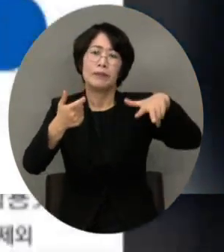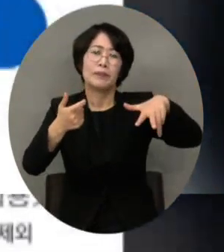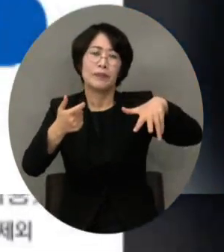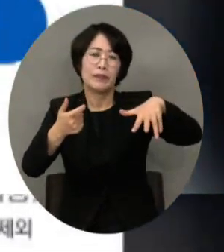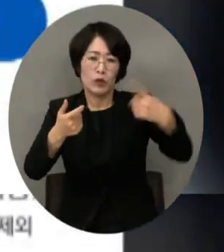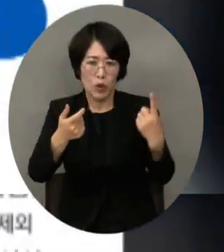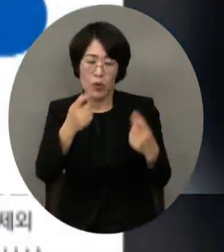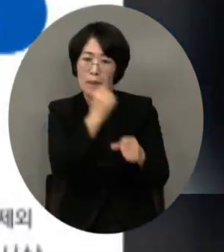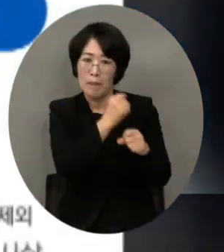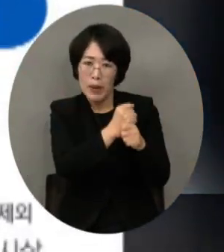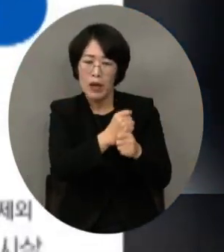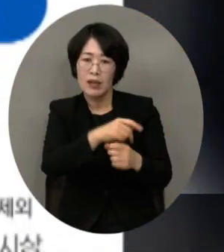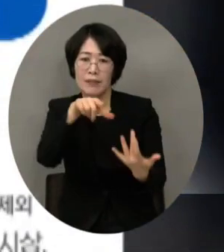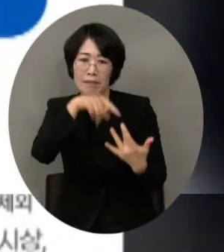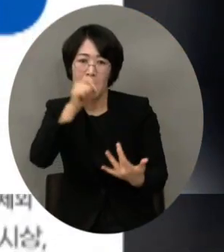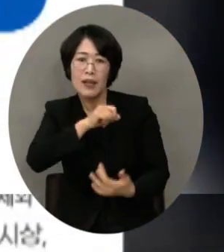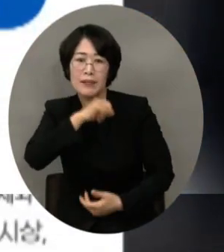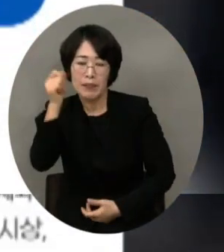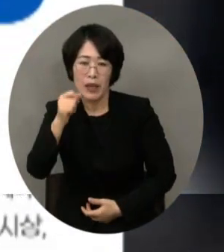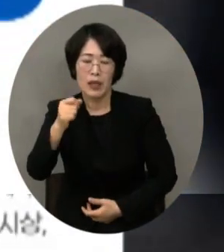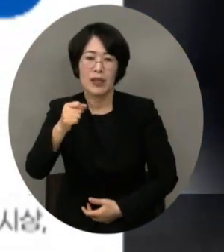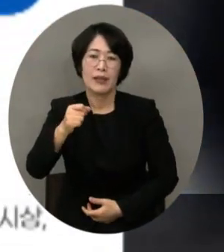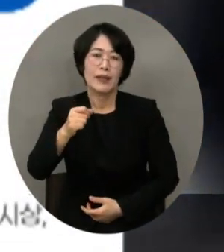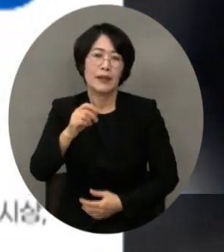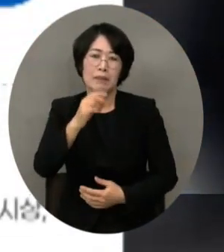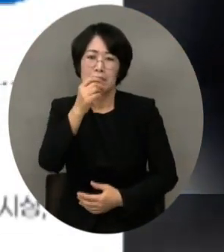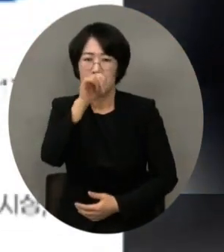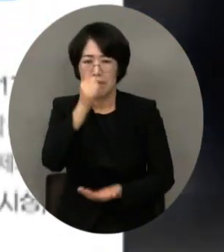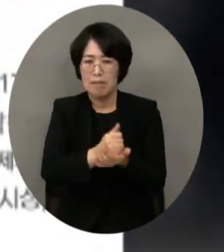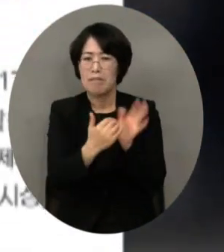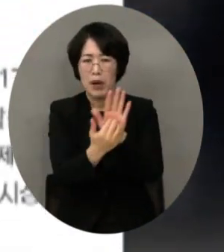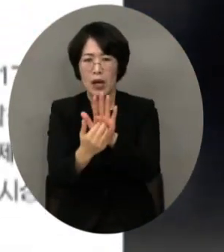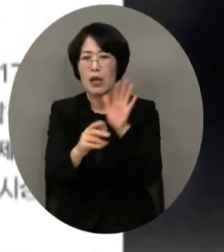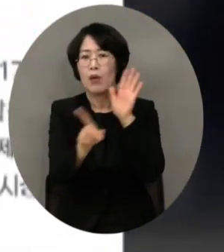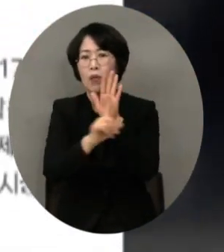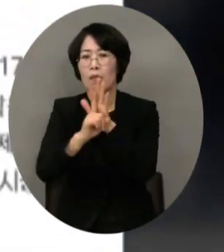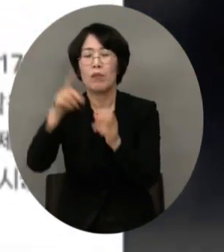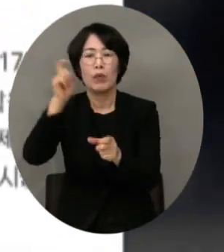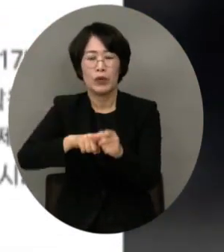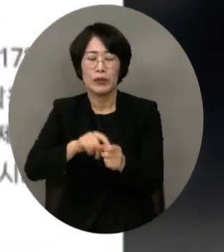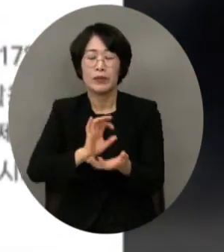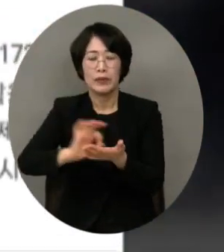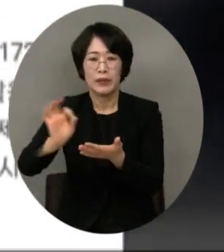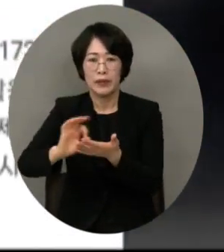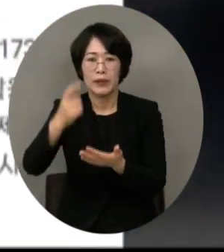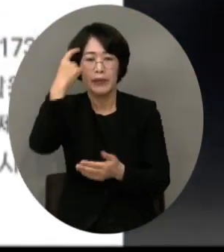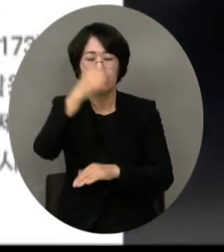접수하며 선정된 작품은 피싱 범죄 예방을 위한 홍보 자료로 활용됩니다 Ah